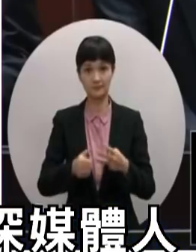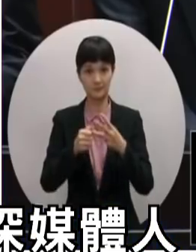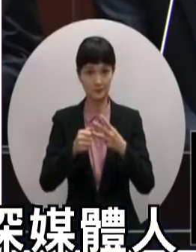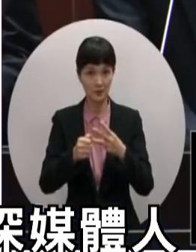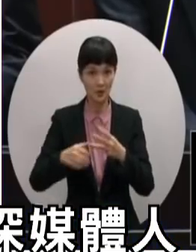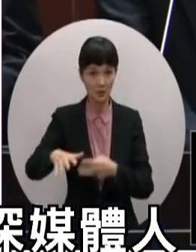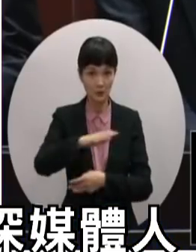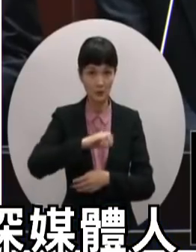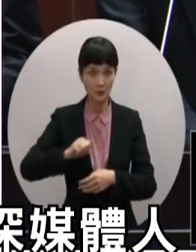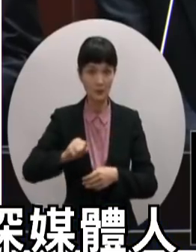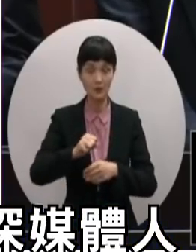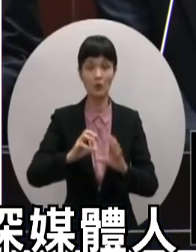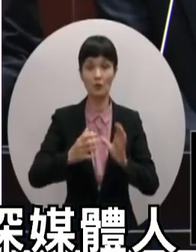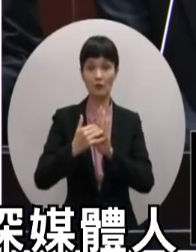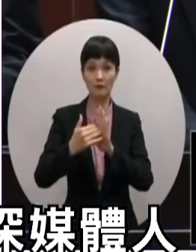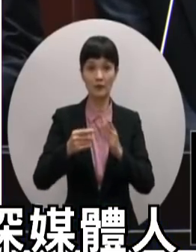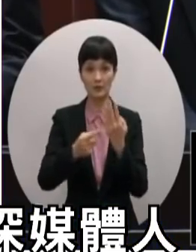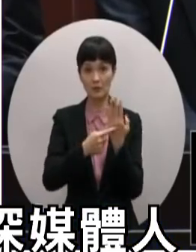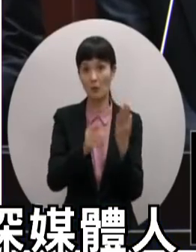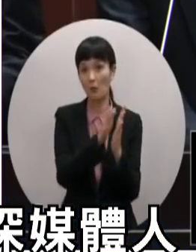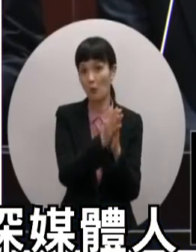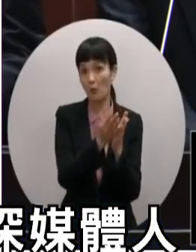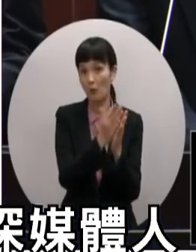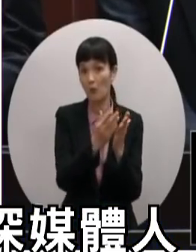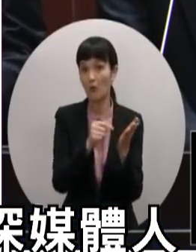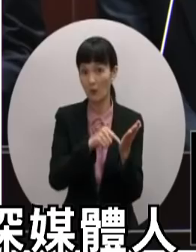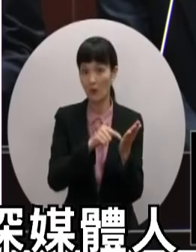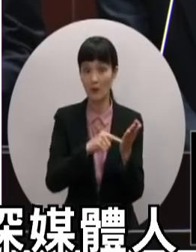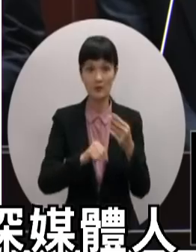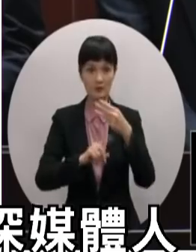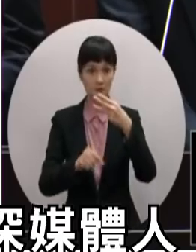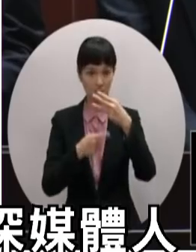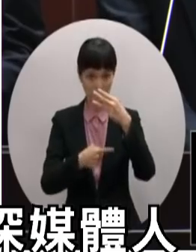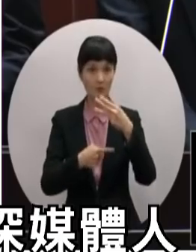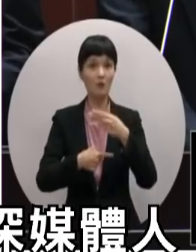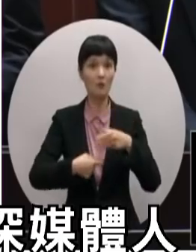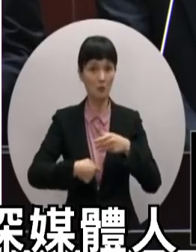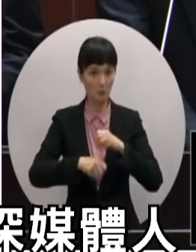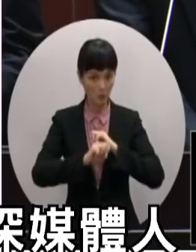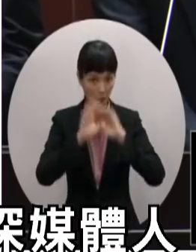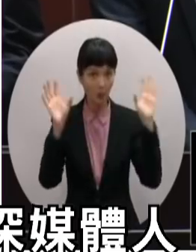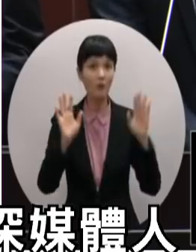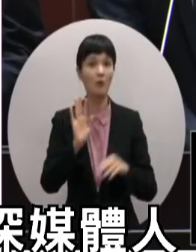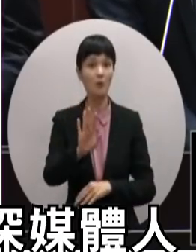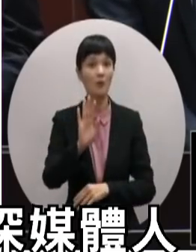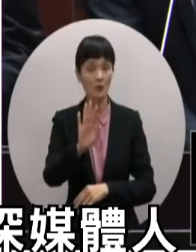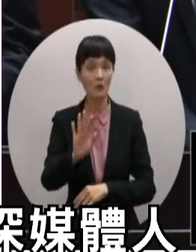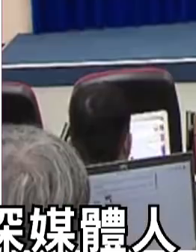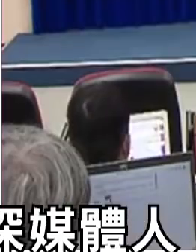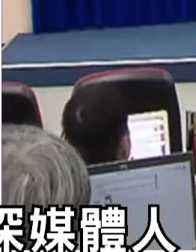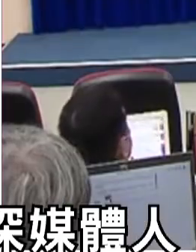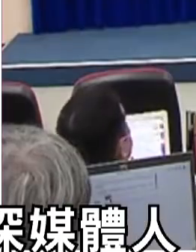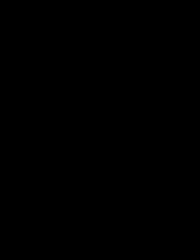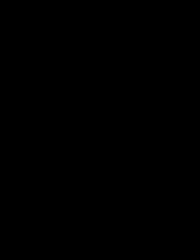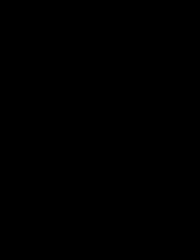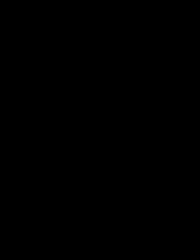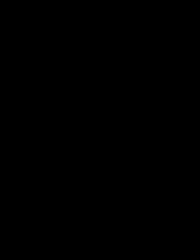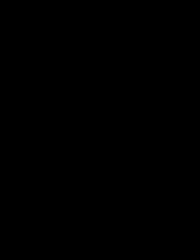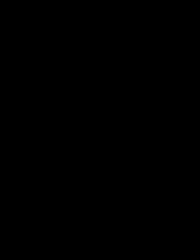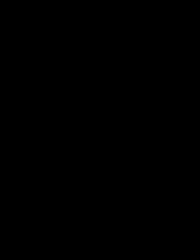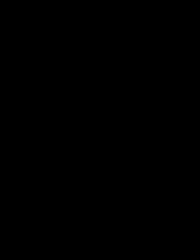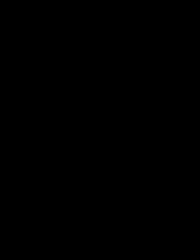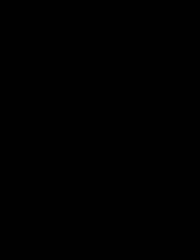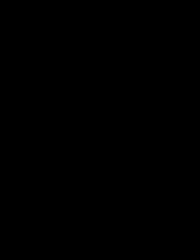你在升级战备，你告诉你因应方案，那因应方案都是骗人的啦，都是书文书作业，都是纸上作业而已。